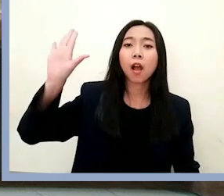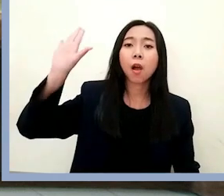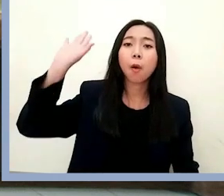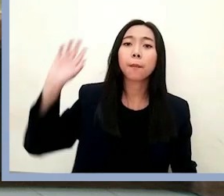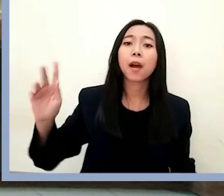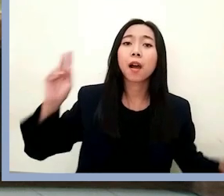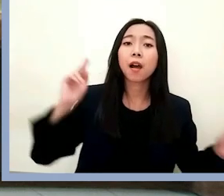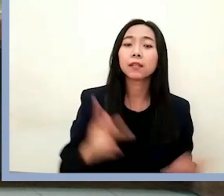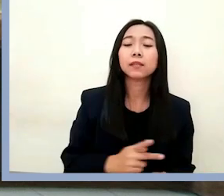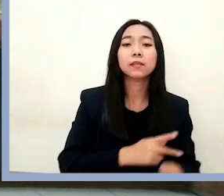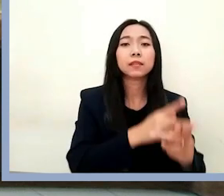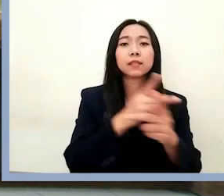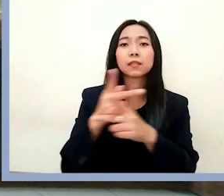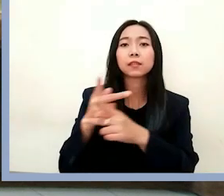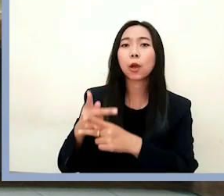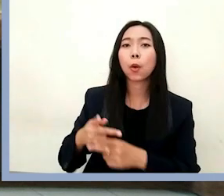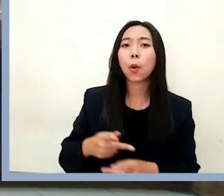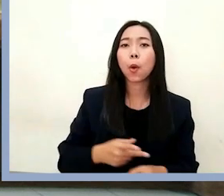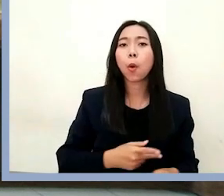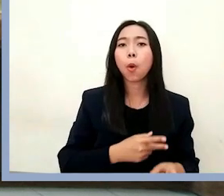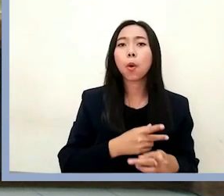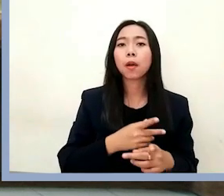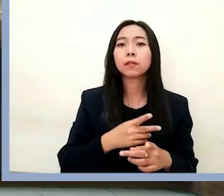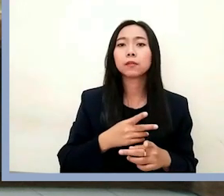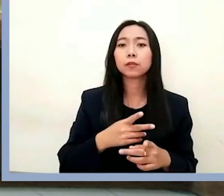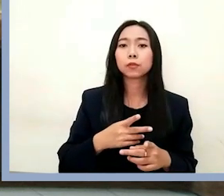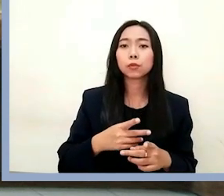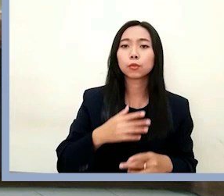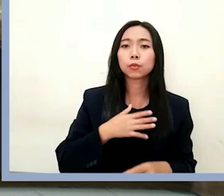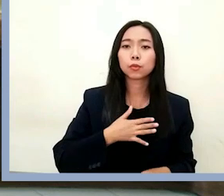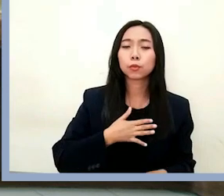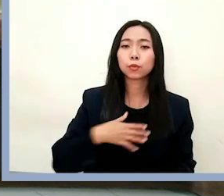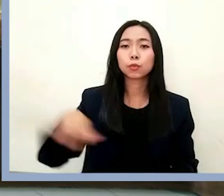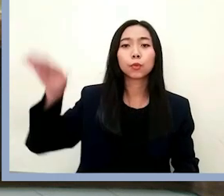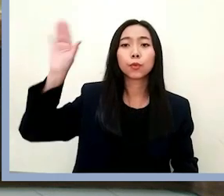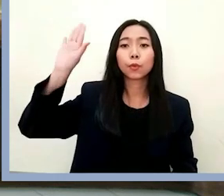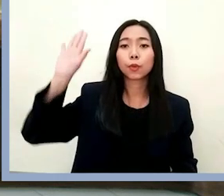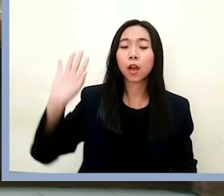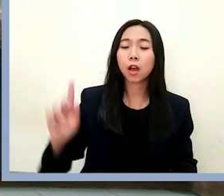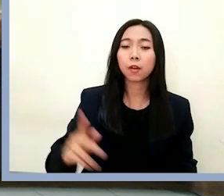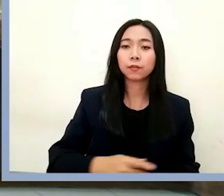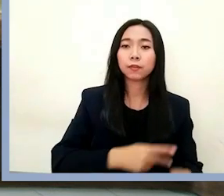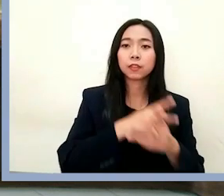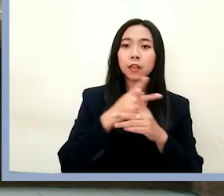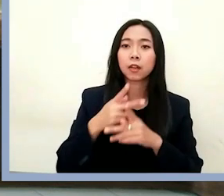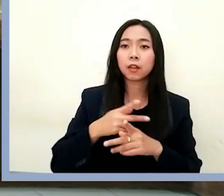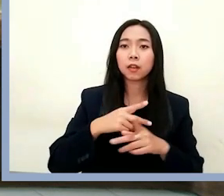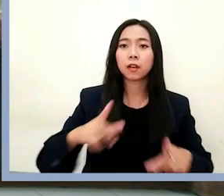kau beri Tuhanku Kau